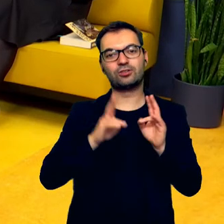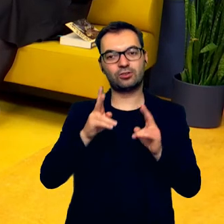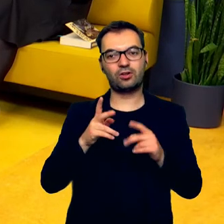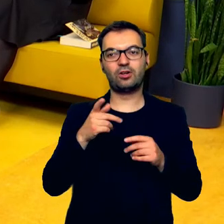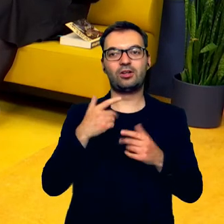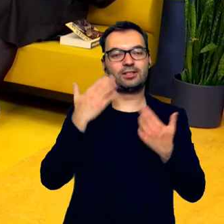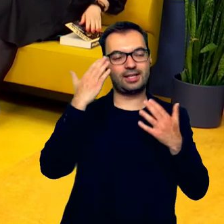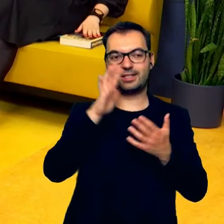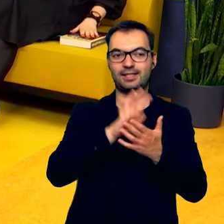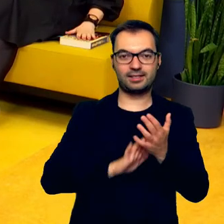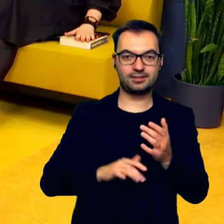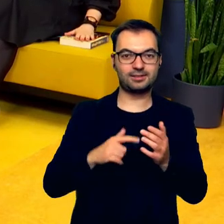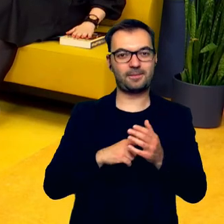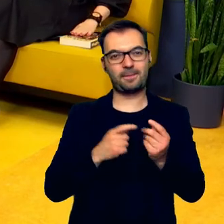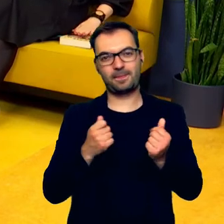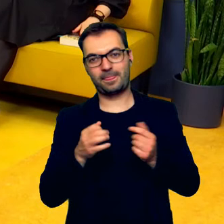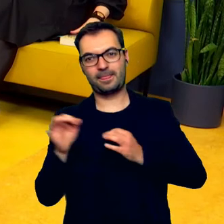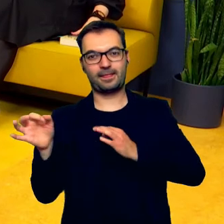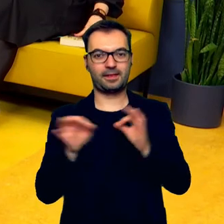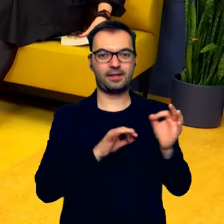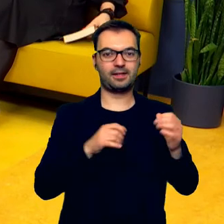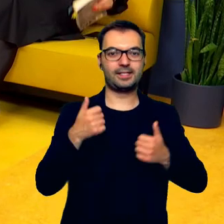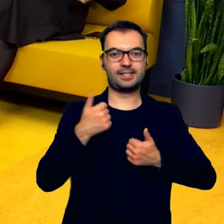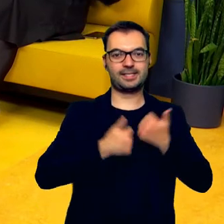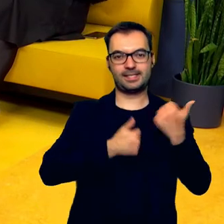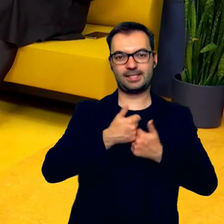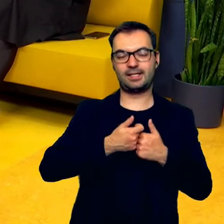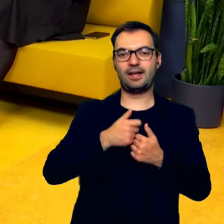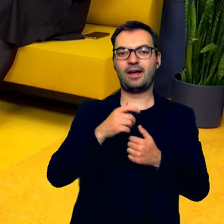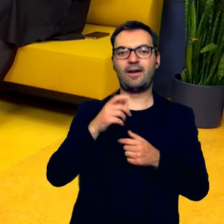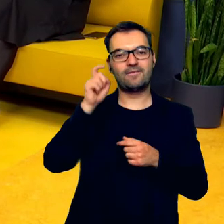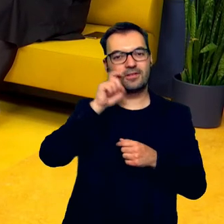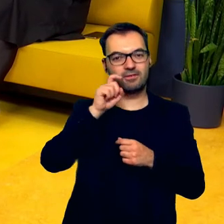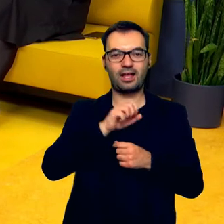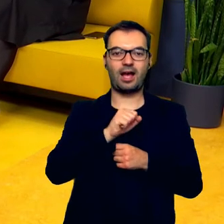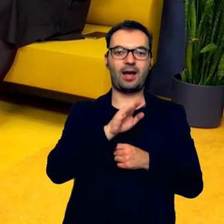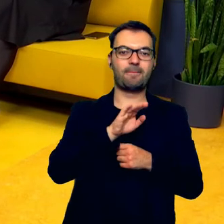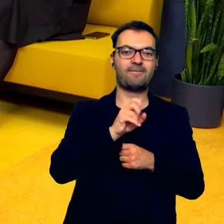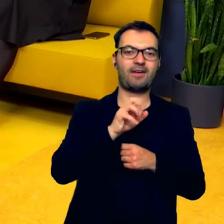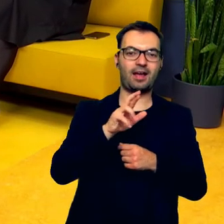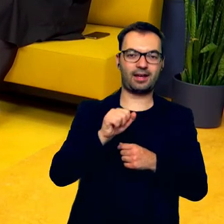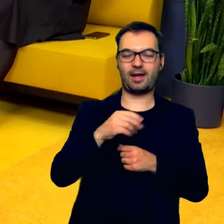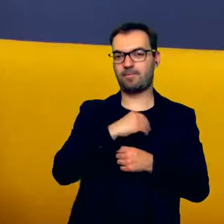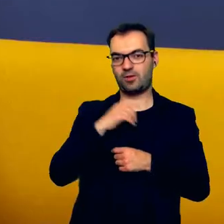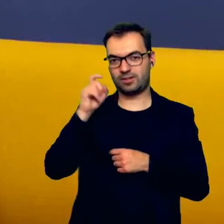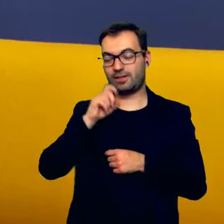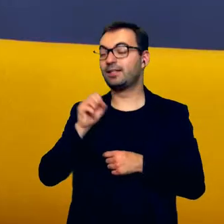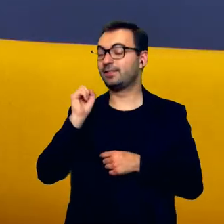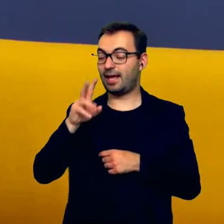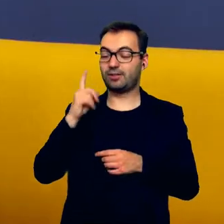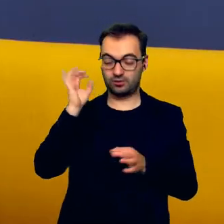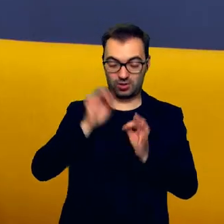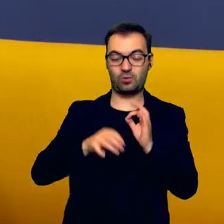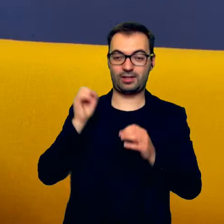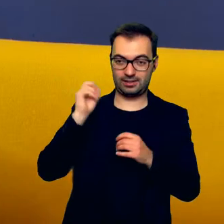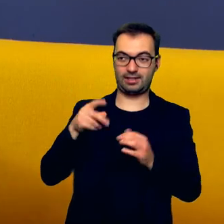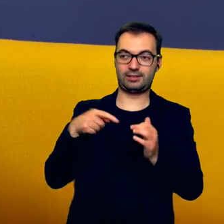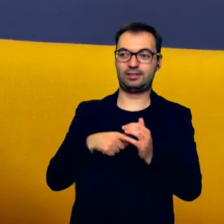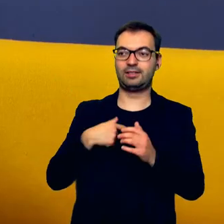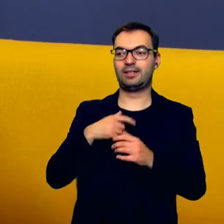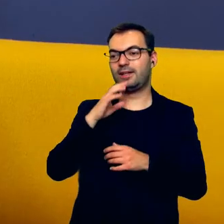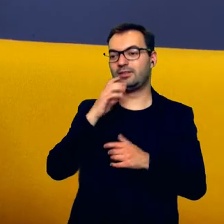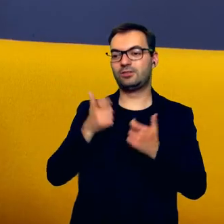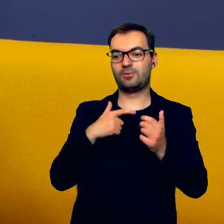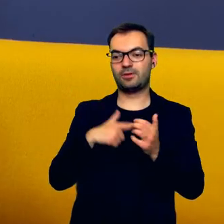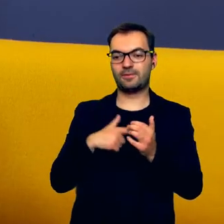a kto tej treści nie zna. Czy to jest taka trochę opowieść o pojedynku wywiadów, Abwera kontra polski wywiad? Tak jest, tak właśnie jest i